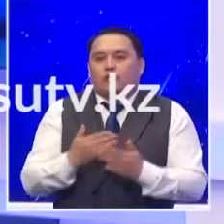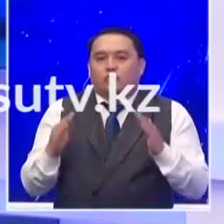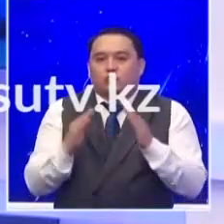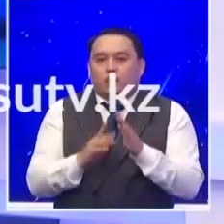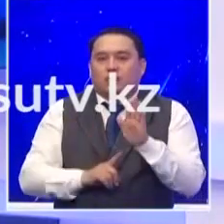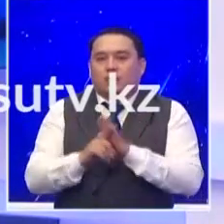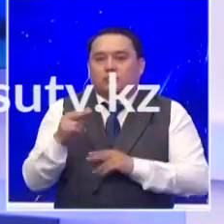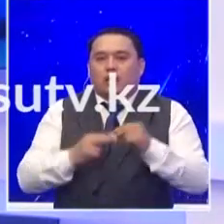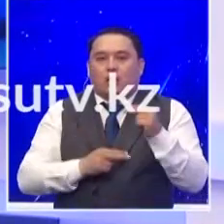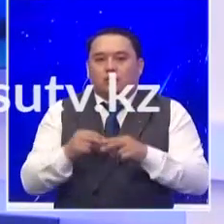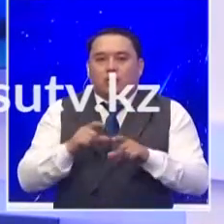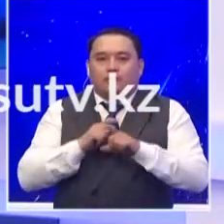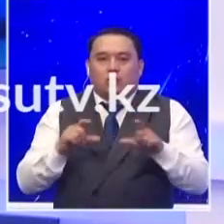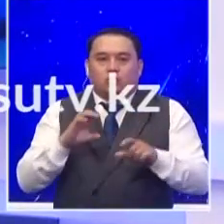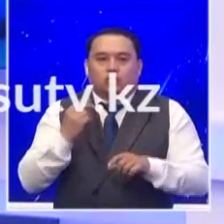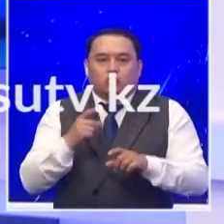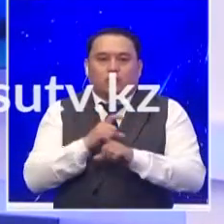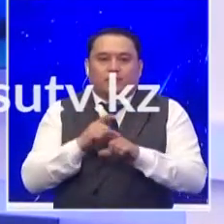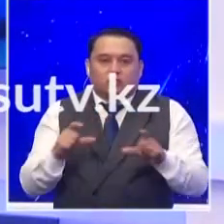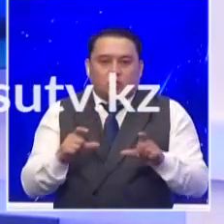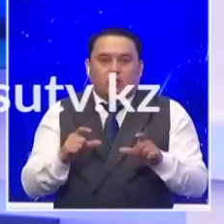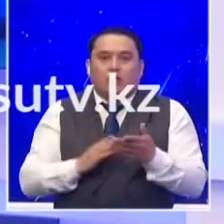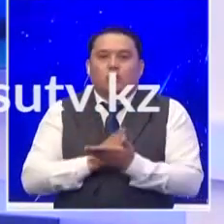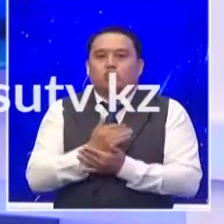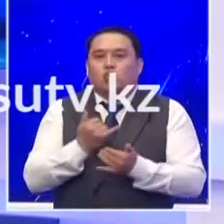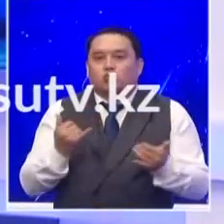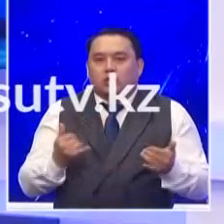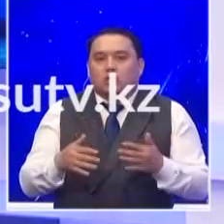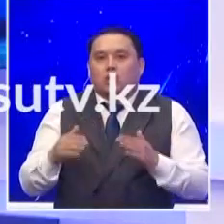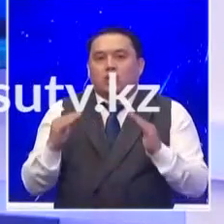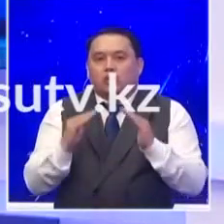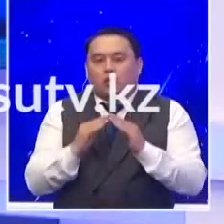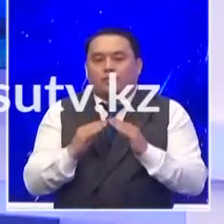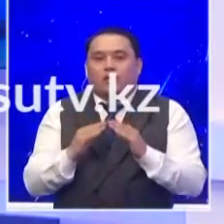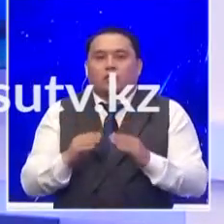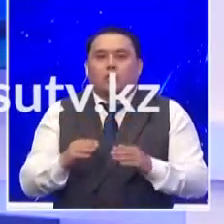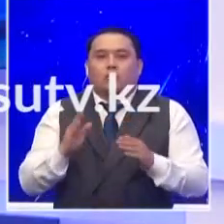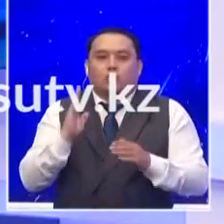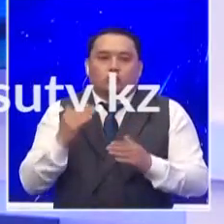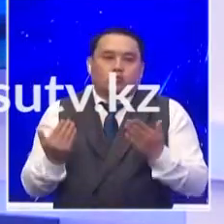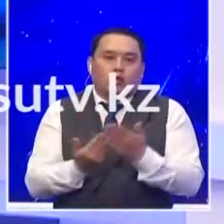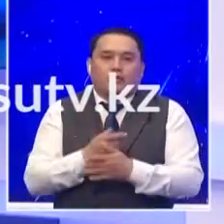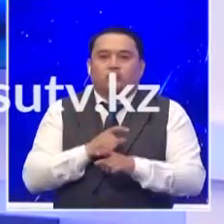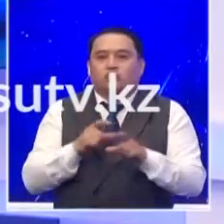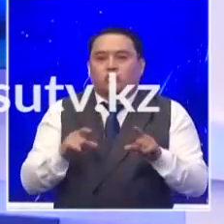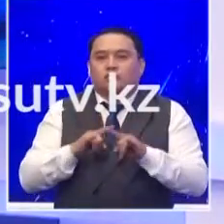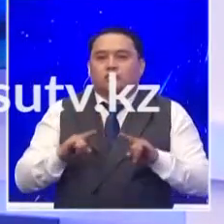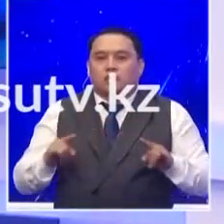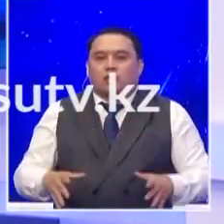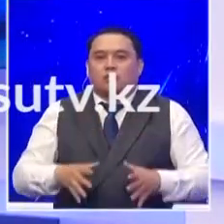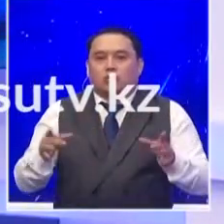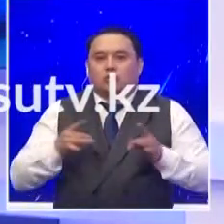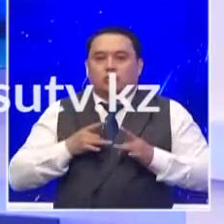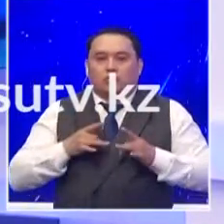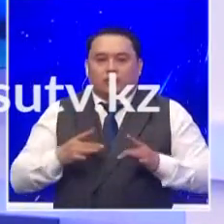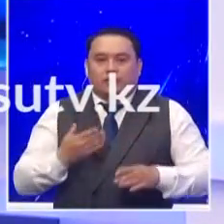массиве начинается строительство объектов социальной инфраструктуры. К услугам жителей коттеджного городка будут новая школа, детский сад, большой